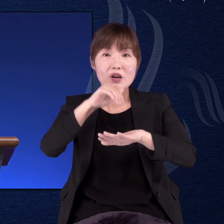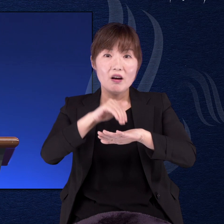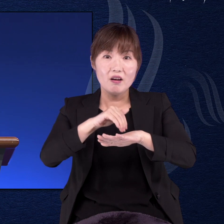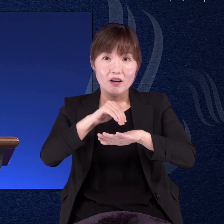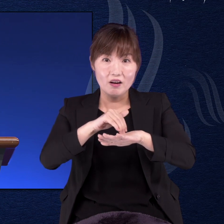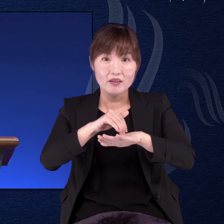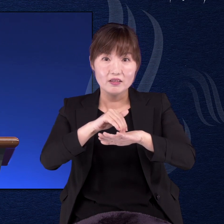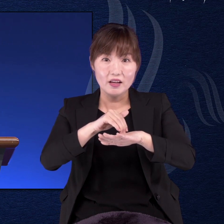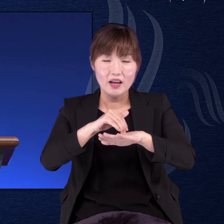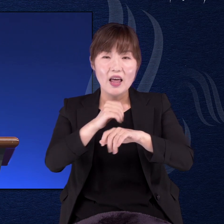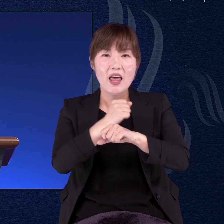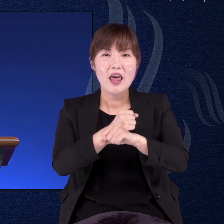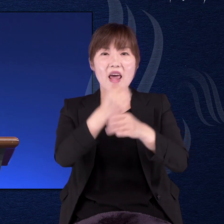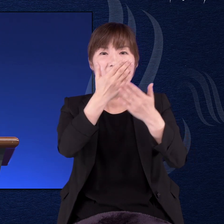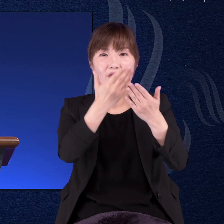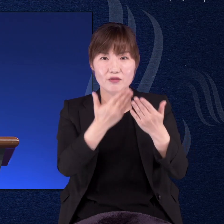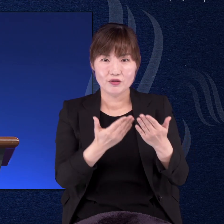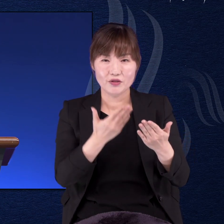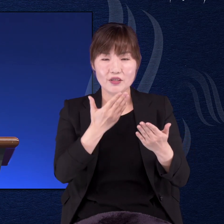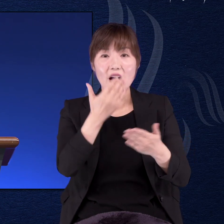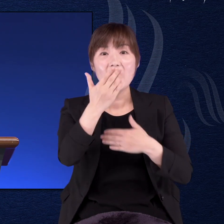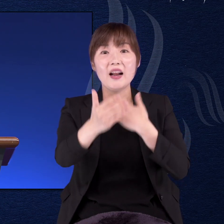하나님이 허락하신 일이라면